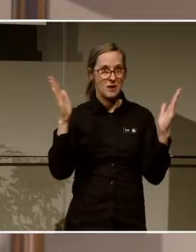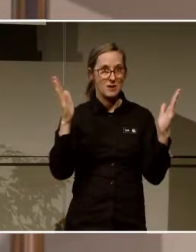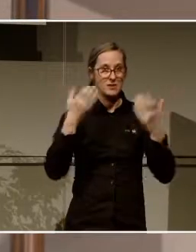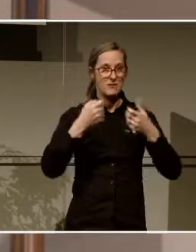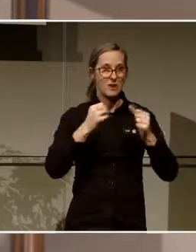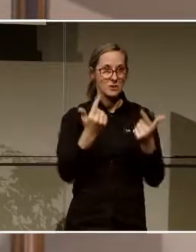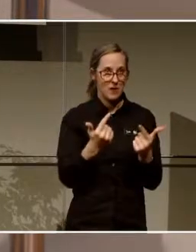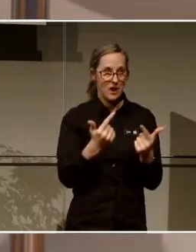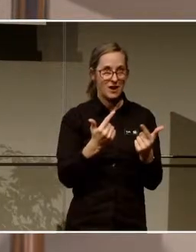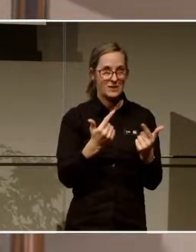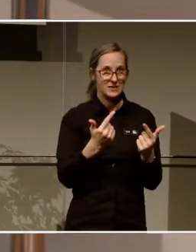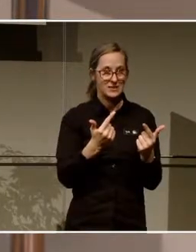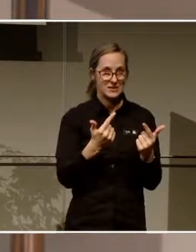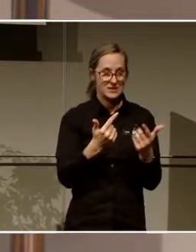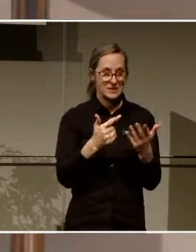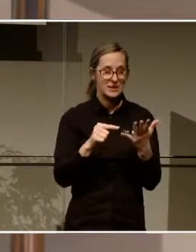med. Och nu har vi också